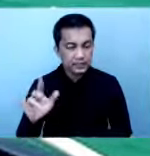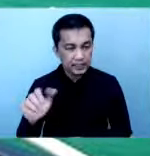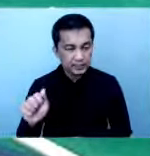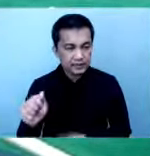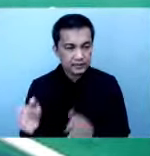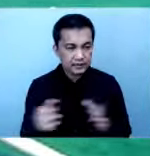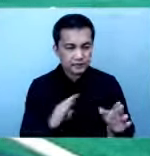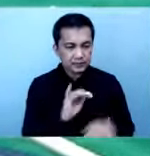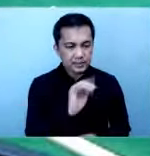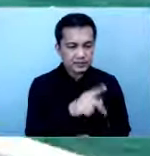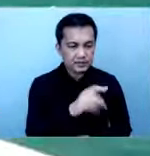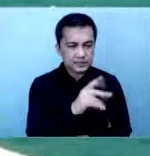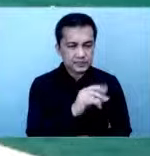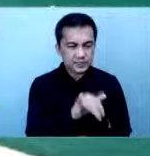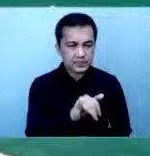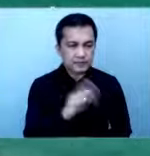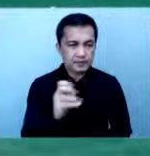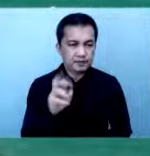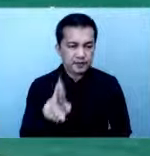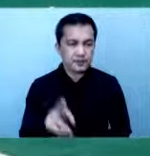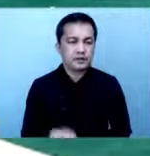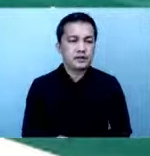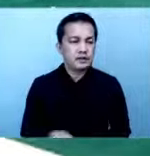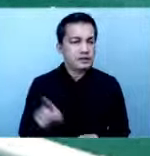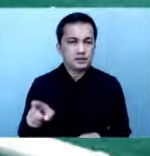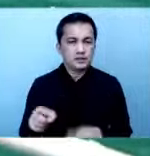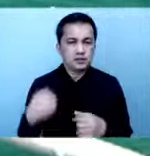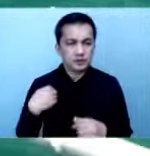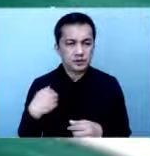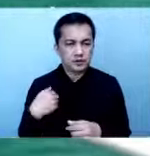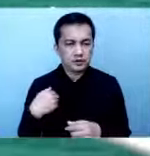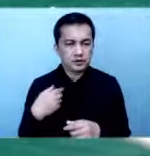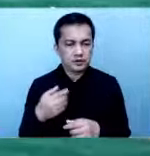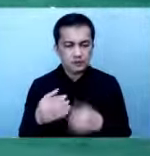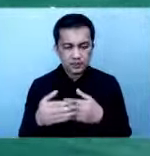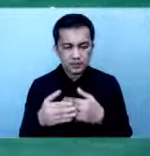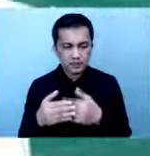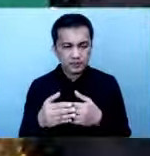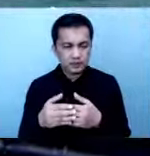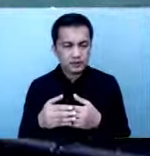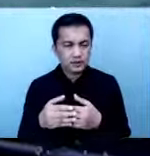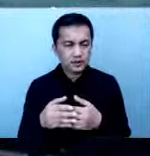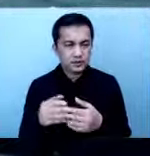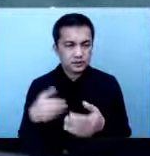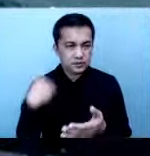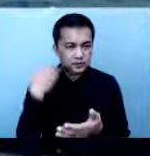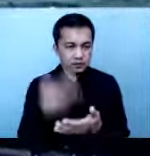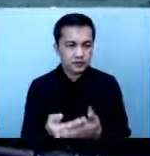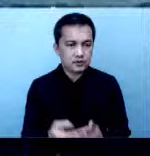Dato Sanday ng BIFAR. Pero hindi pa man kami nakakalapit sa aming destinasyon,